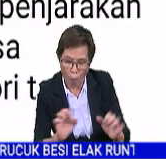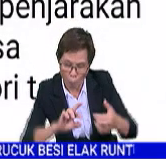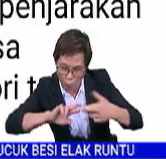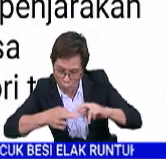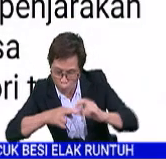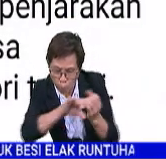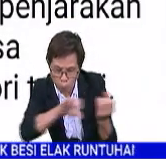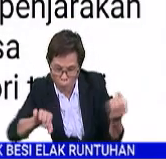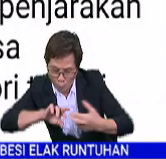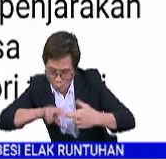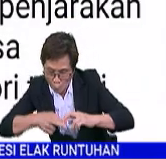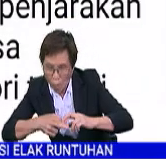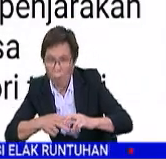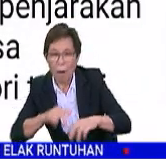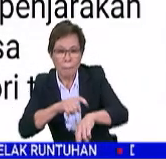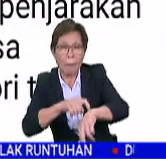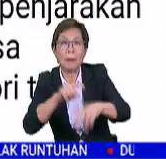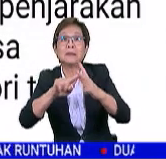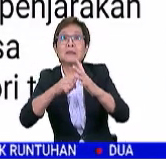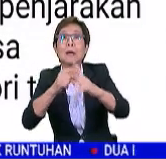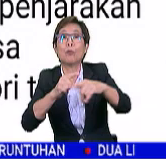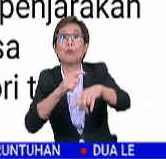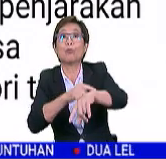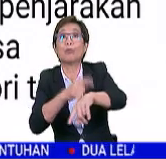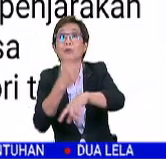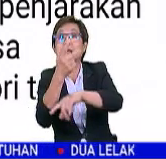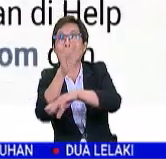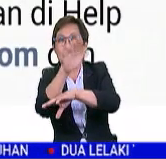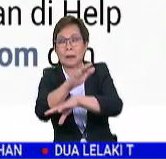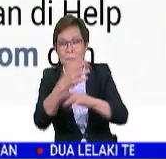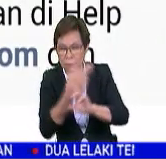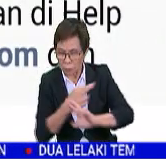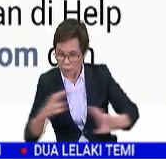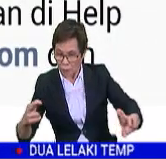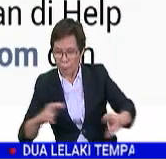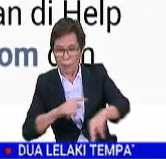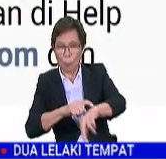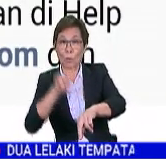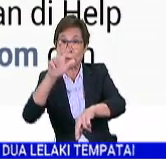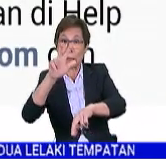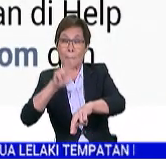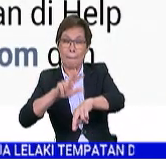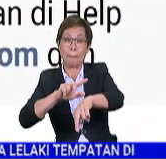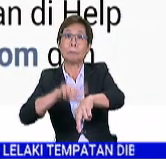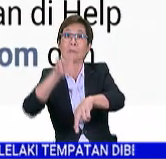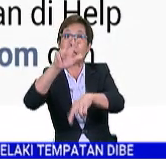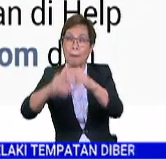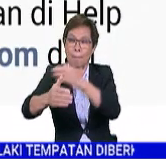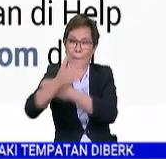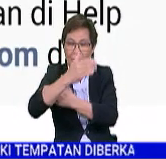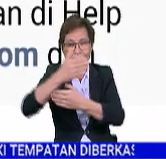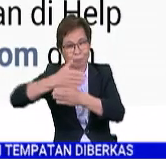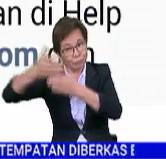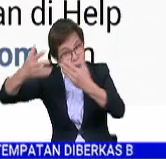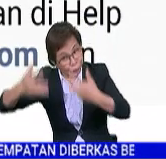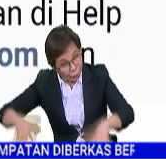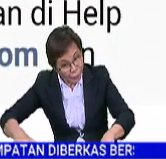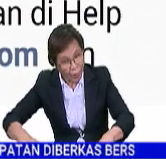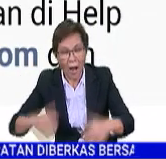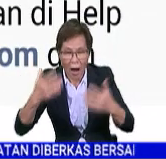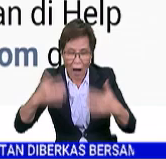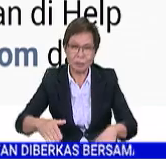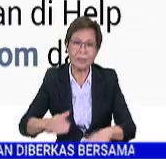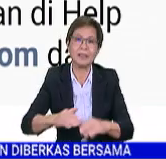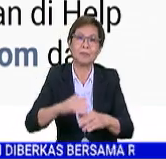baik pulih facility dimulai Santika petang Kadek jadi jangka siap sepenuhnya tigapagi esok sebelum bekalan air boleh disalurkan secara